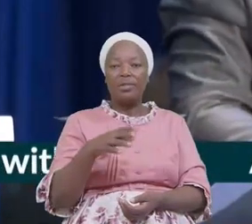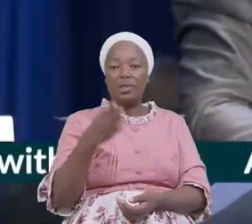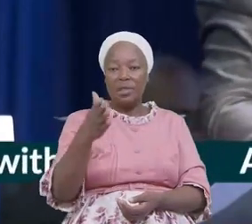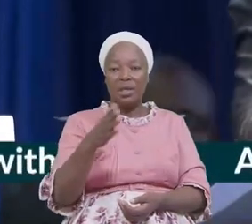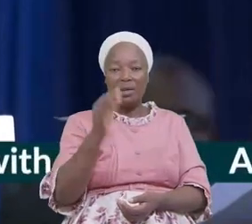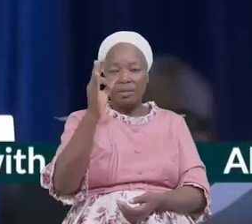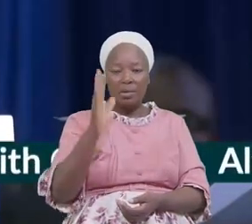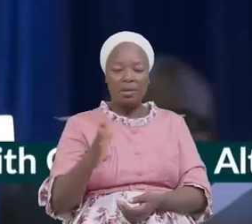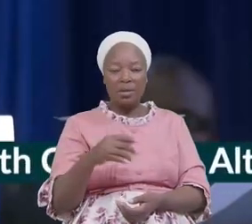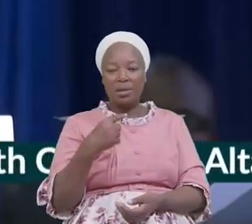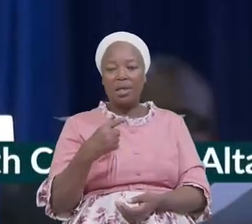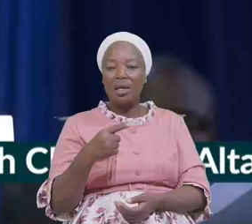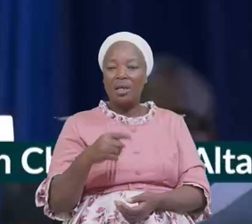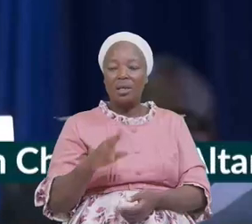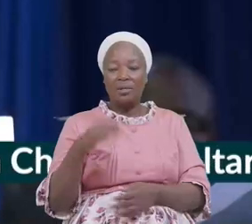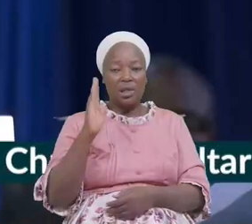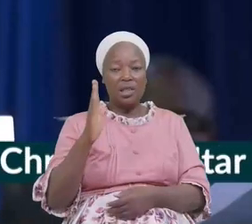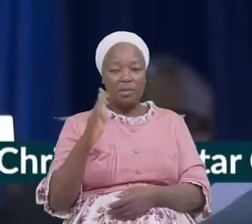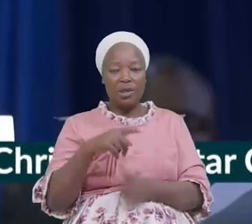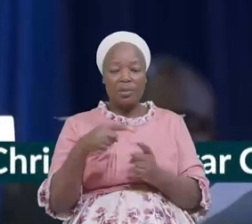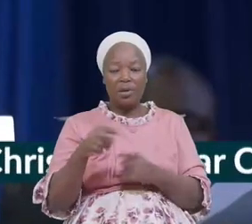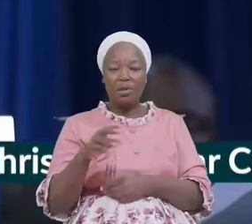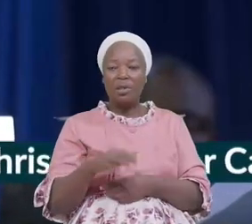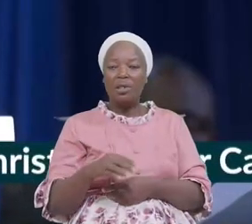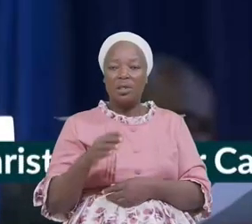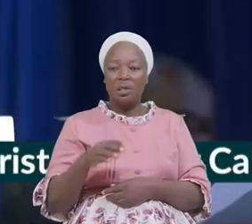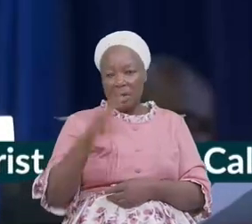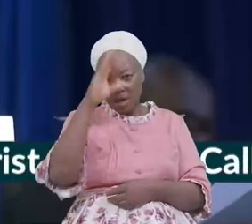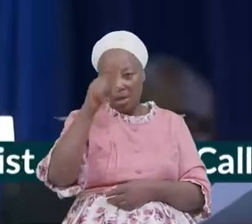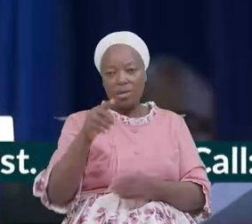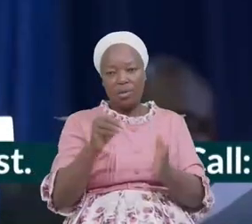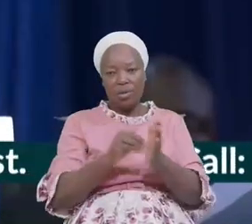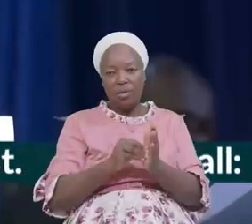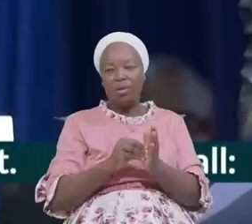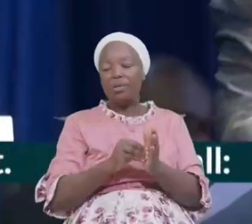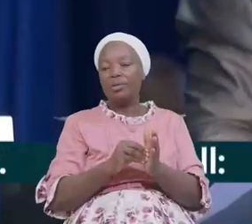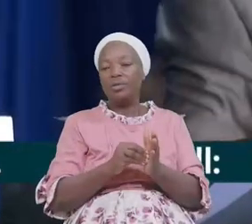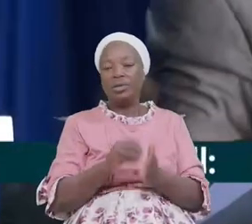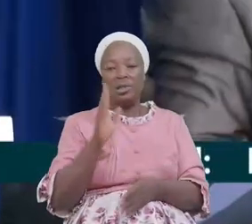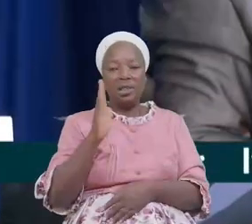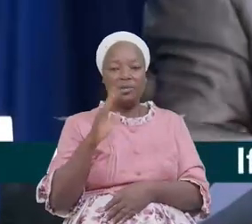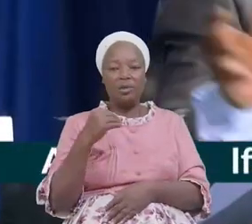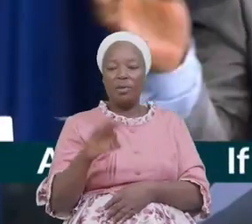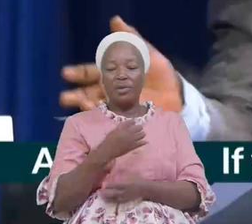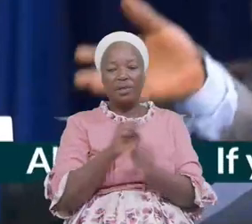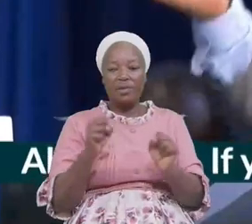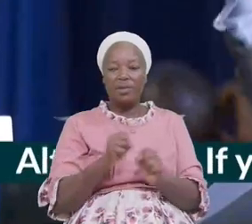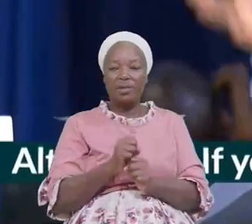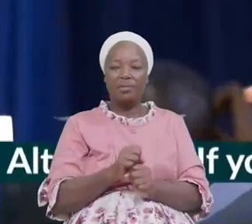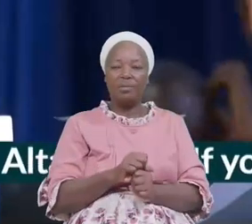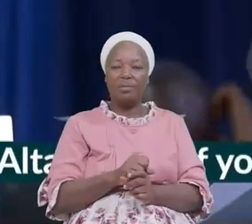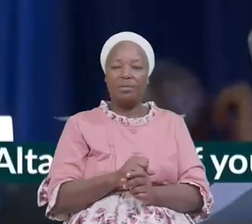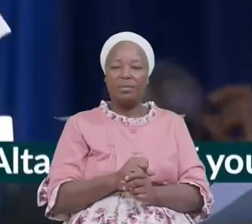le prédicateur qui m'avait prêché avait voyagé de Kumasi pour venir à là où j'étais.